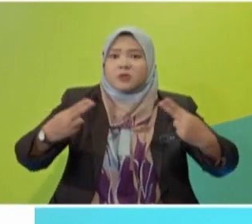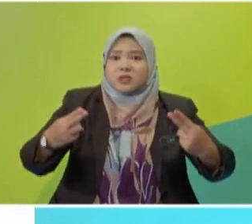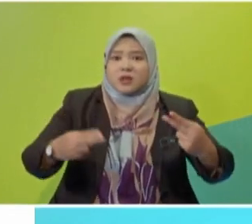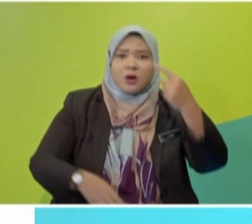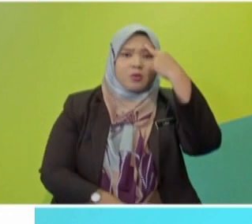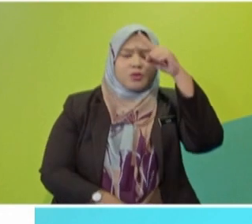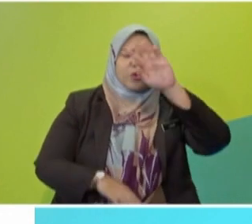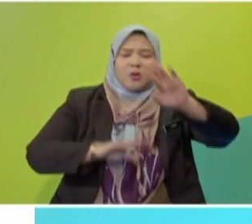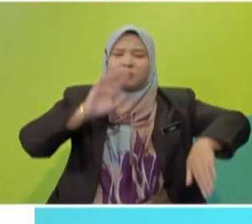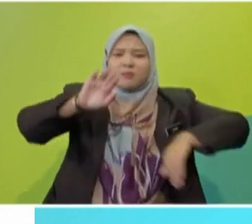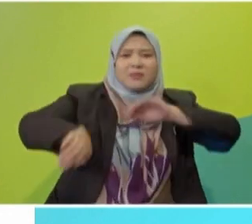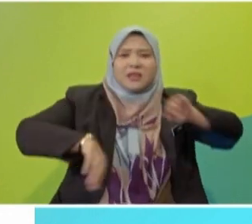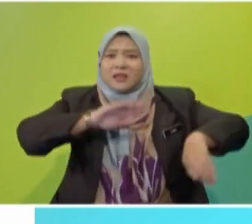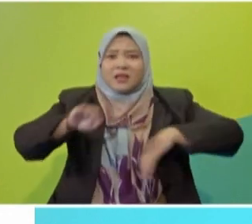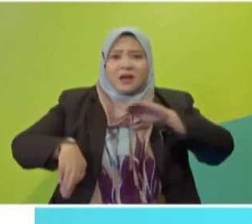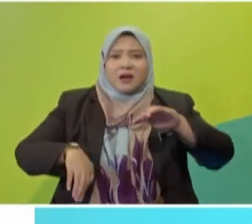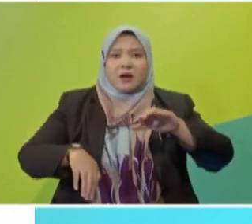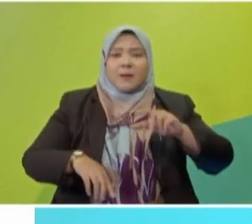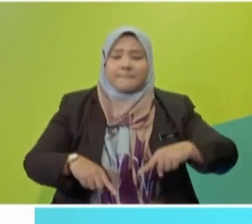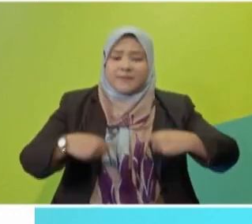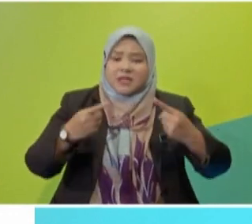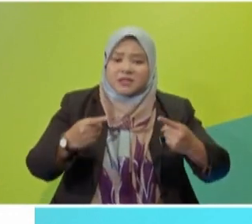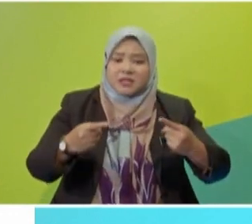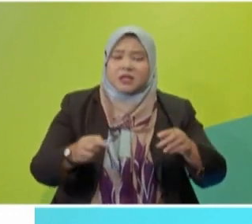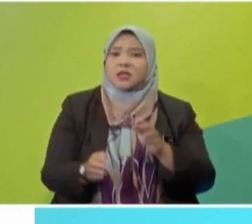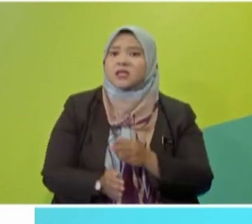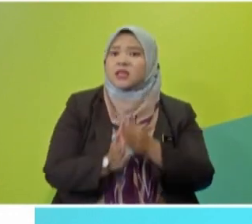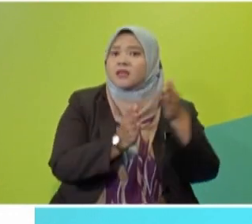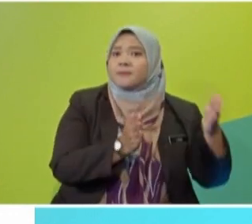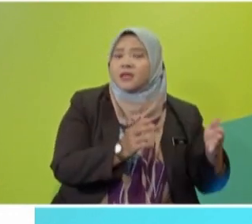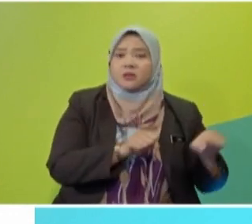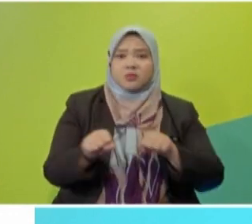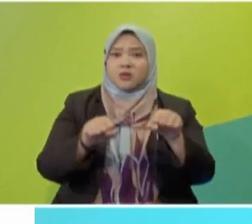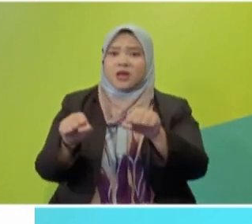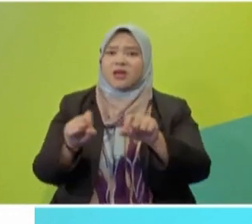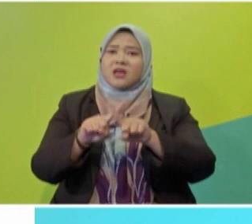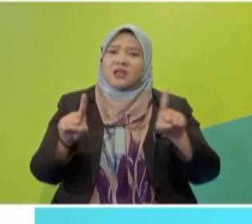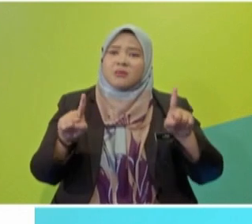tetapi tidak berhasil kerana kepenatan.